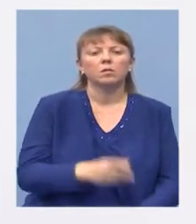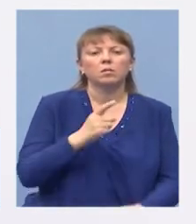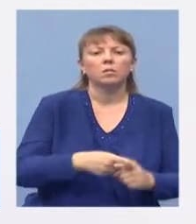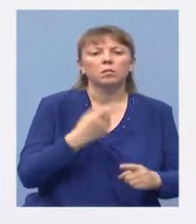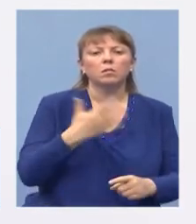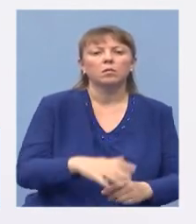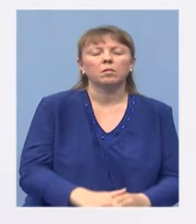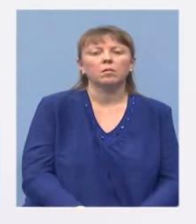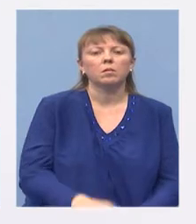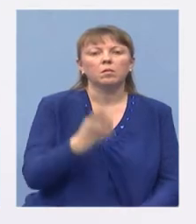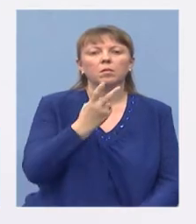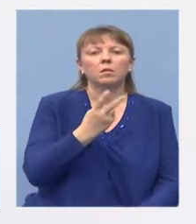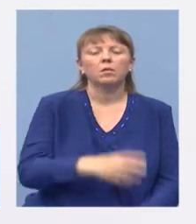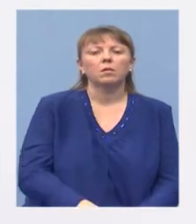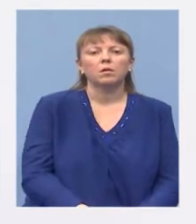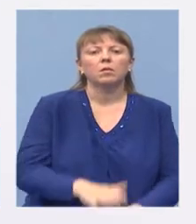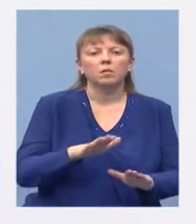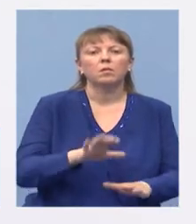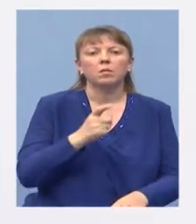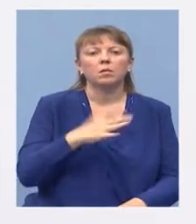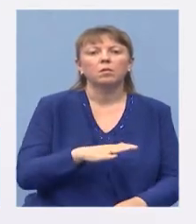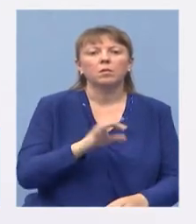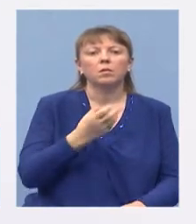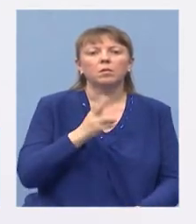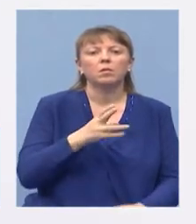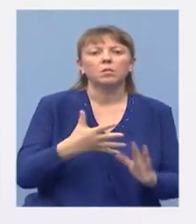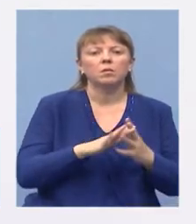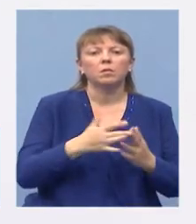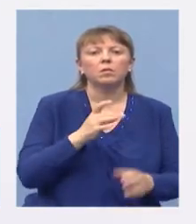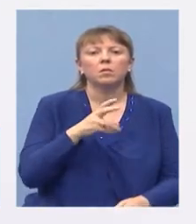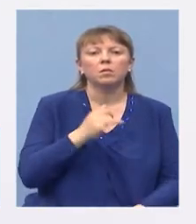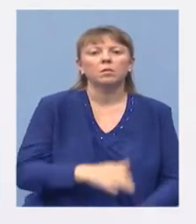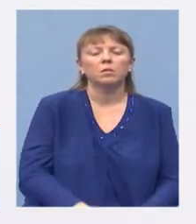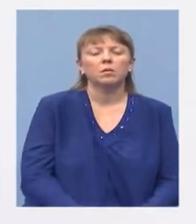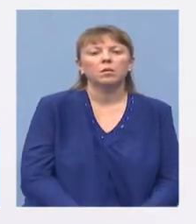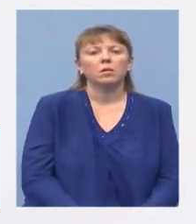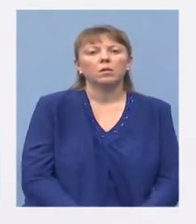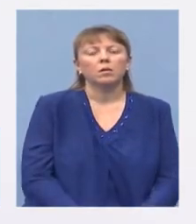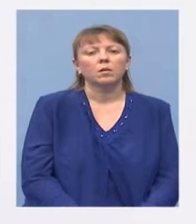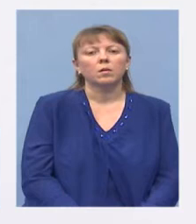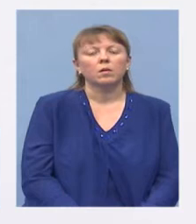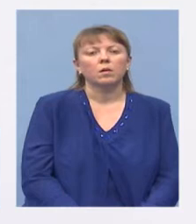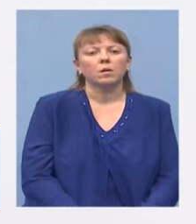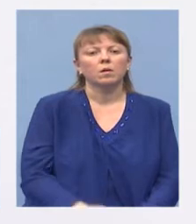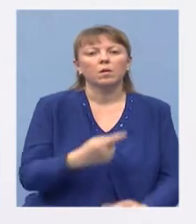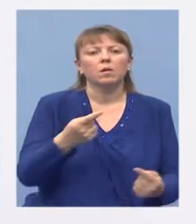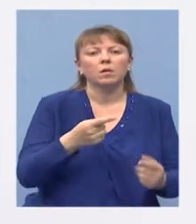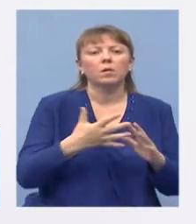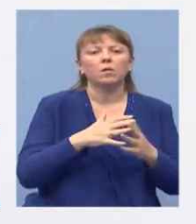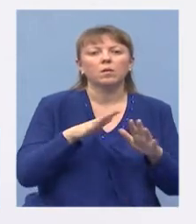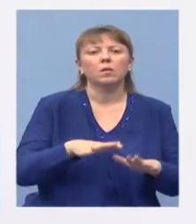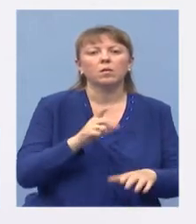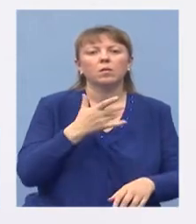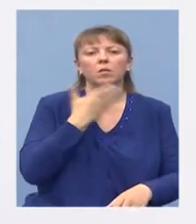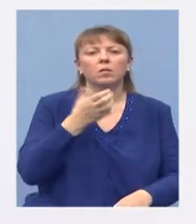еще в двух сельских округах, это в Даринске и в поселке Жабахтал. Также для других сельских округов, где